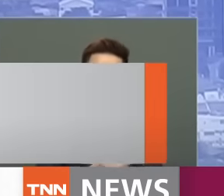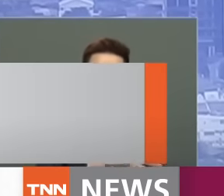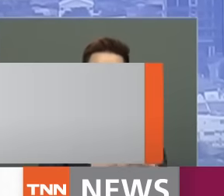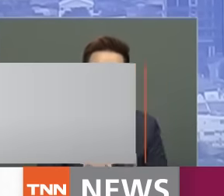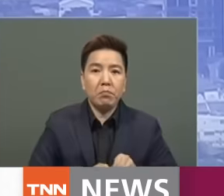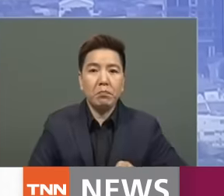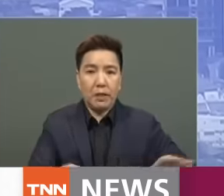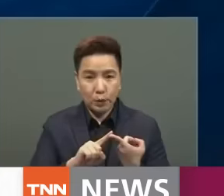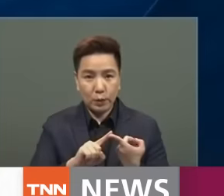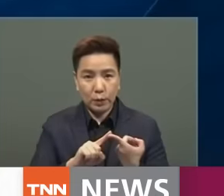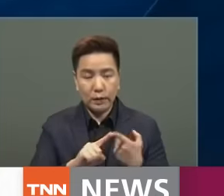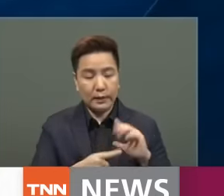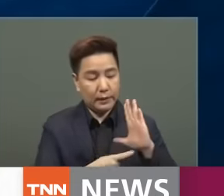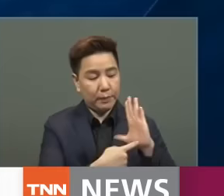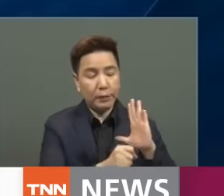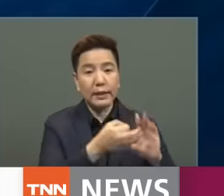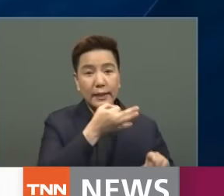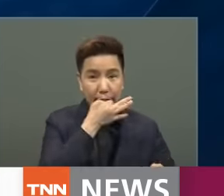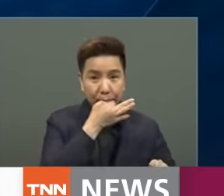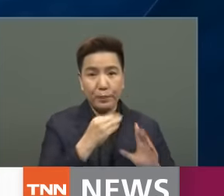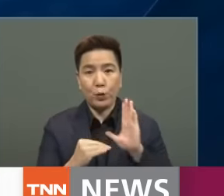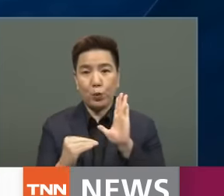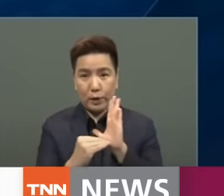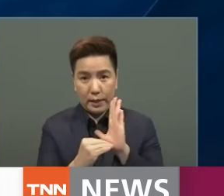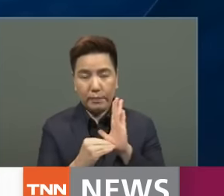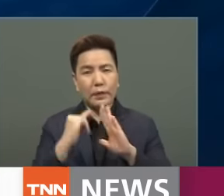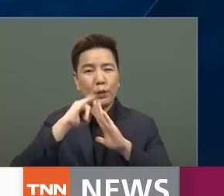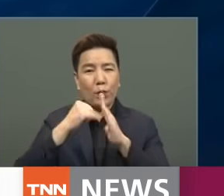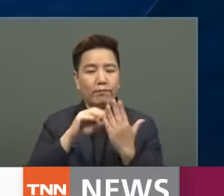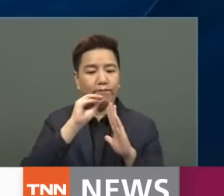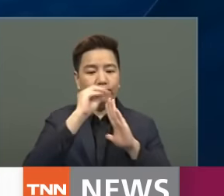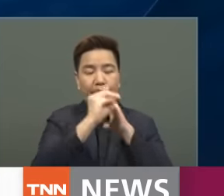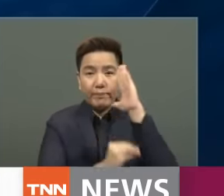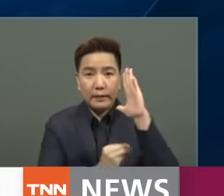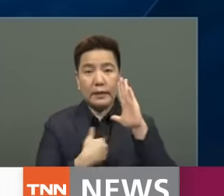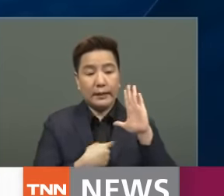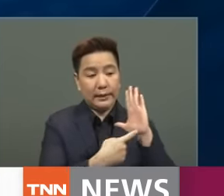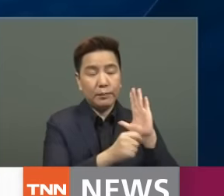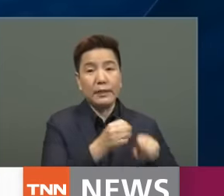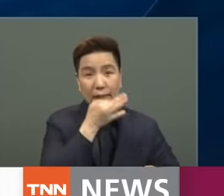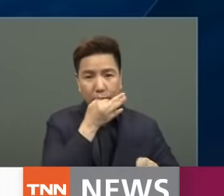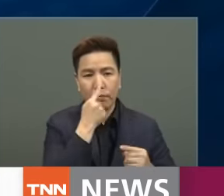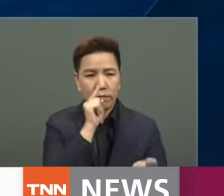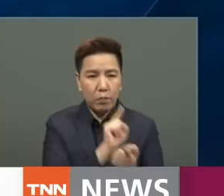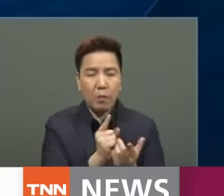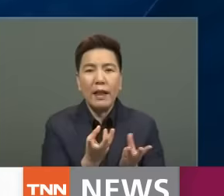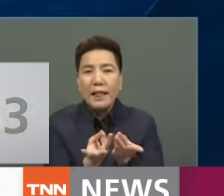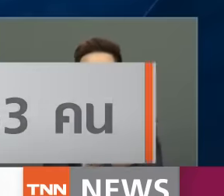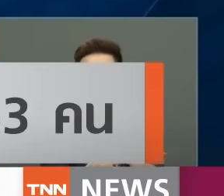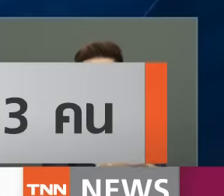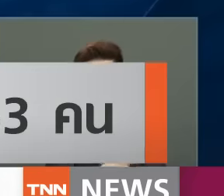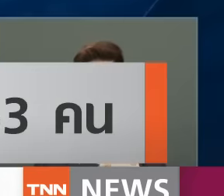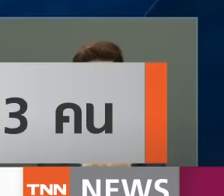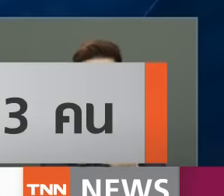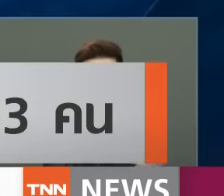ะคะ ส่วนที่จังหวัดสมุทรสาครค่ะที่เน้นการตรวจค้นหาผู้ป่วยเชิงรุกมาอย่างต่อเนื่องนะคะ